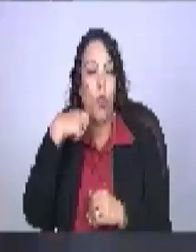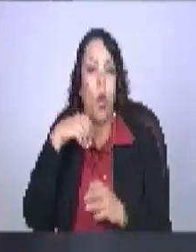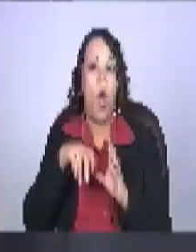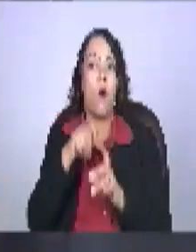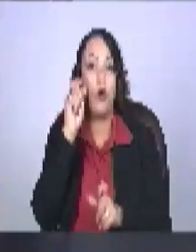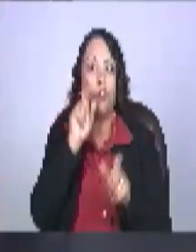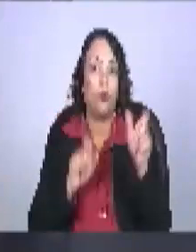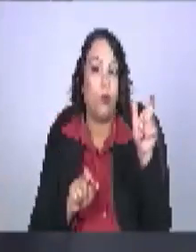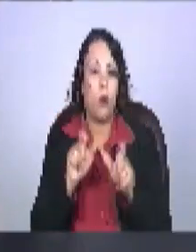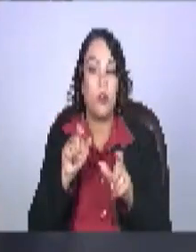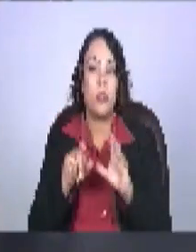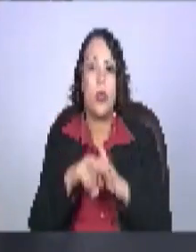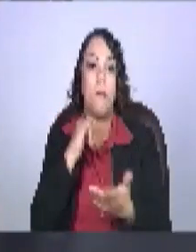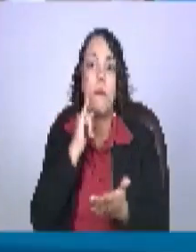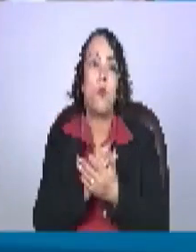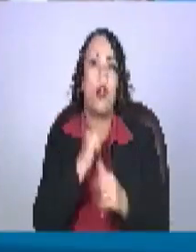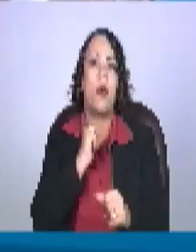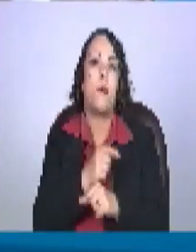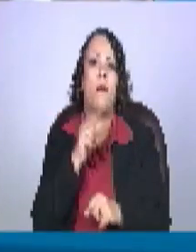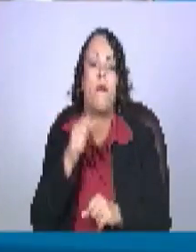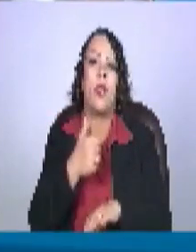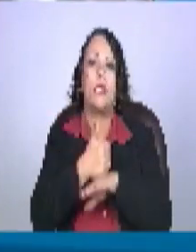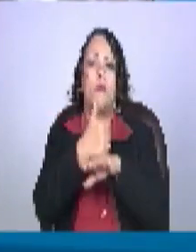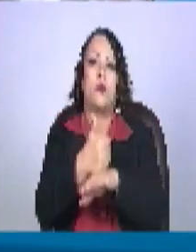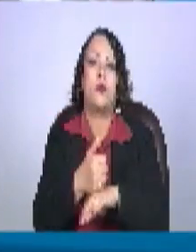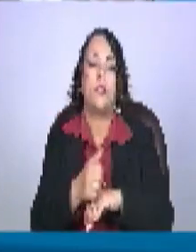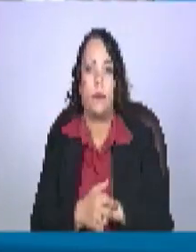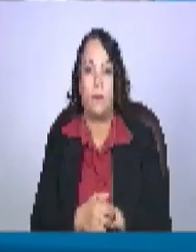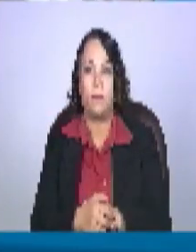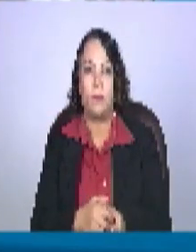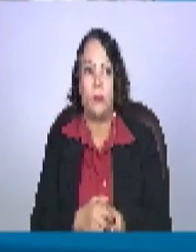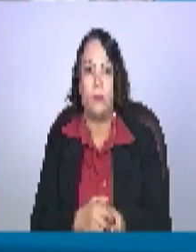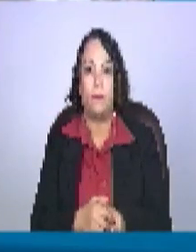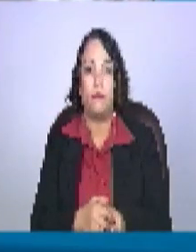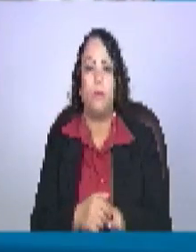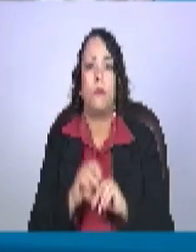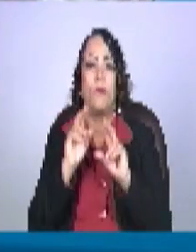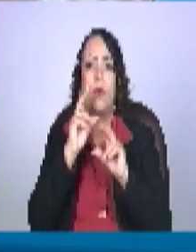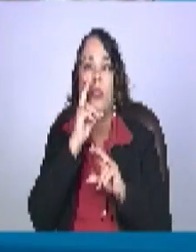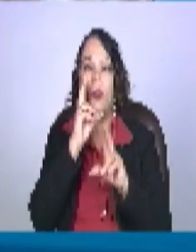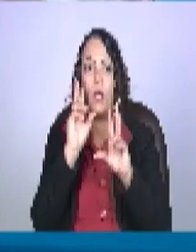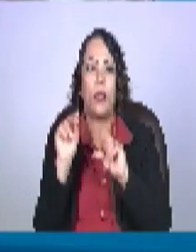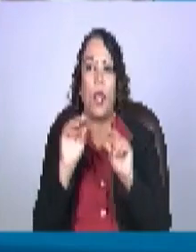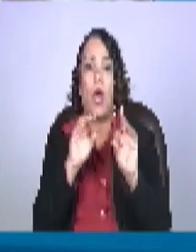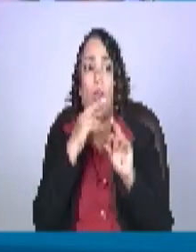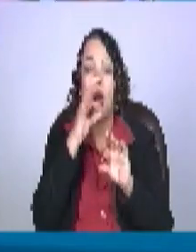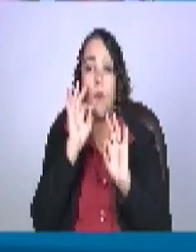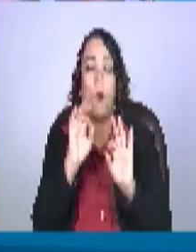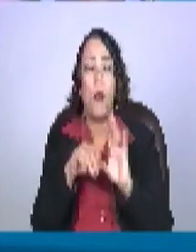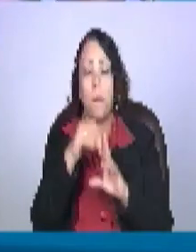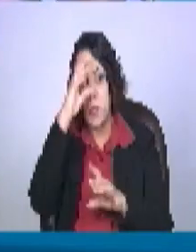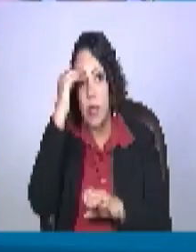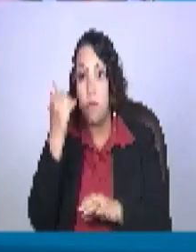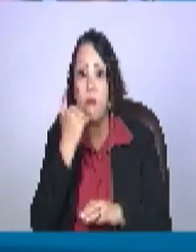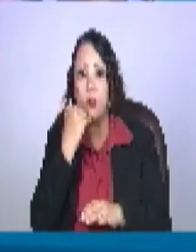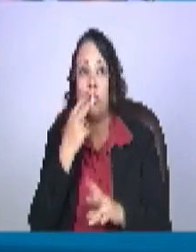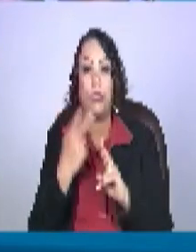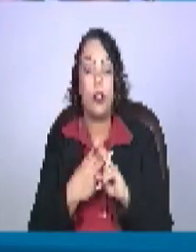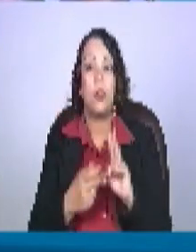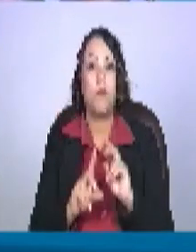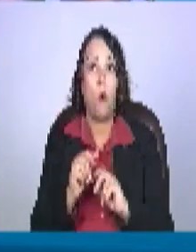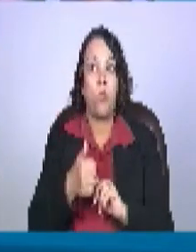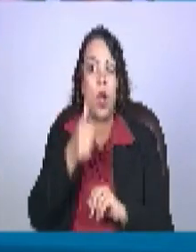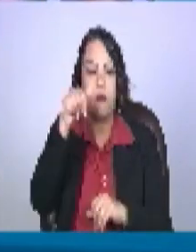بشريه بتقو العمل في هذه المؤسسه نفس الكلام لو انت ما عندكش ناس عندهم جوده من